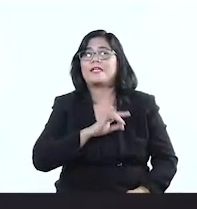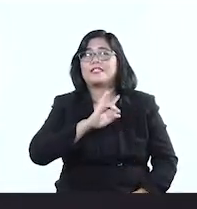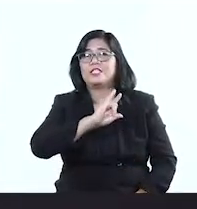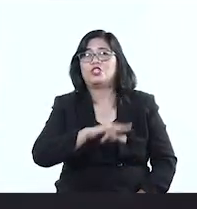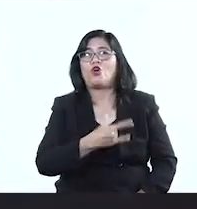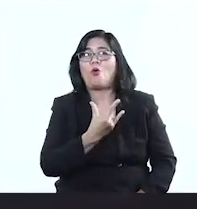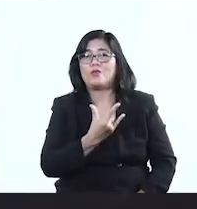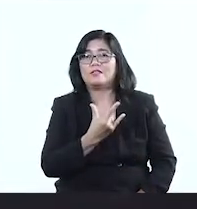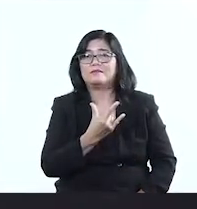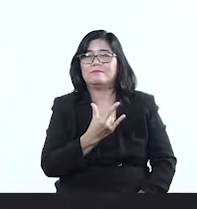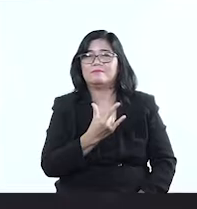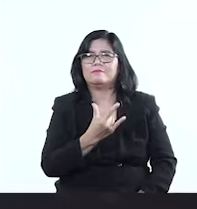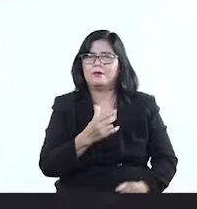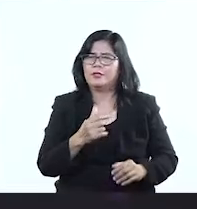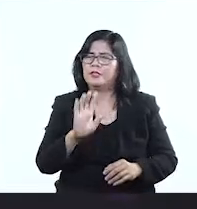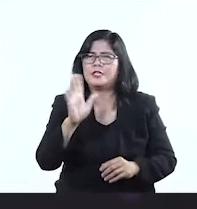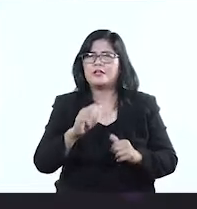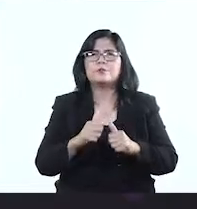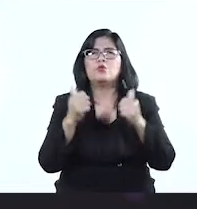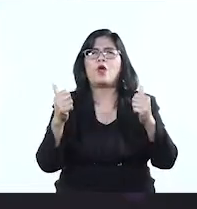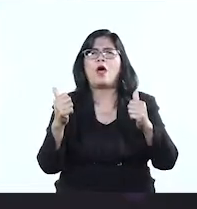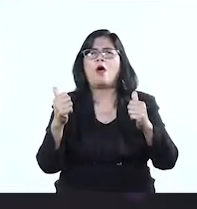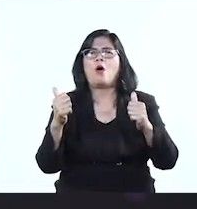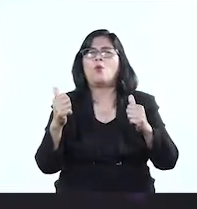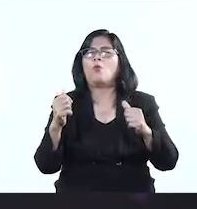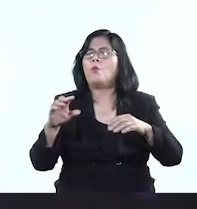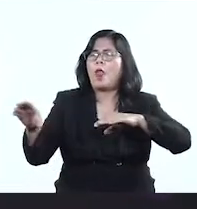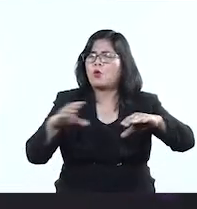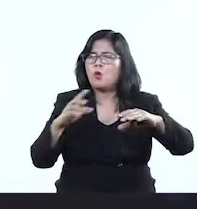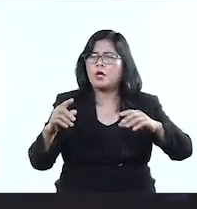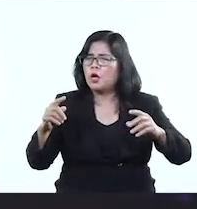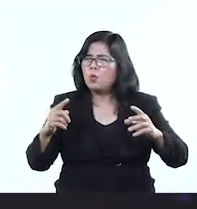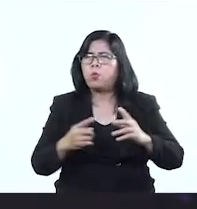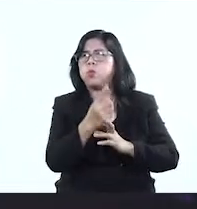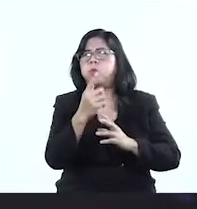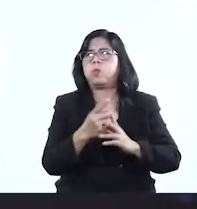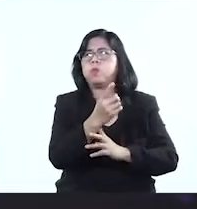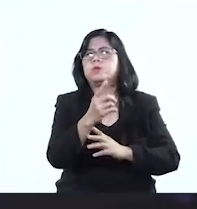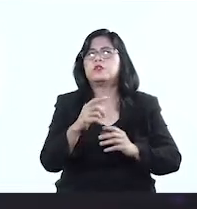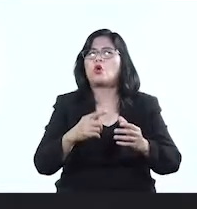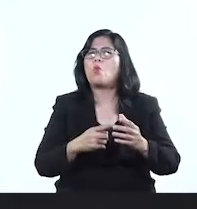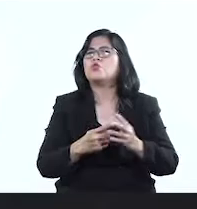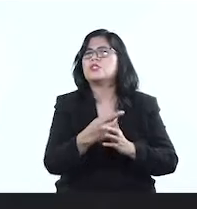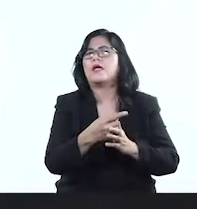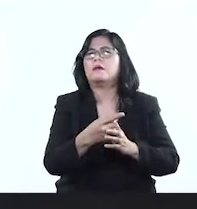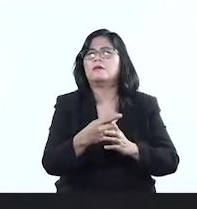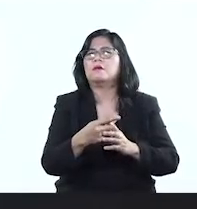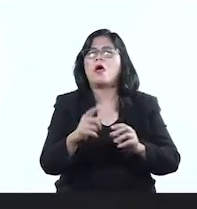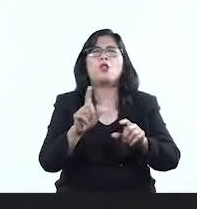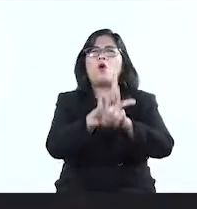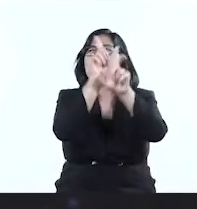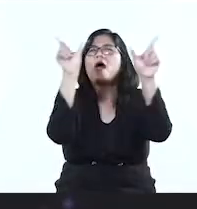sempurna tapi begitu banyak melakukan terobosan-terobosan yang luar biasa di bangsa ini dan Hai